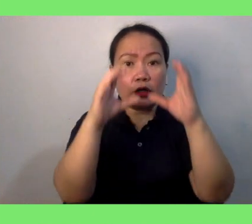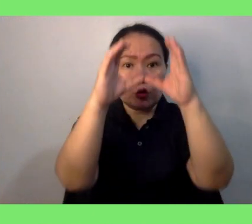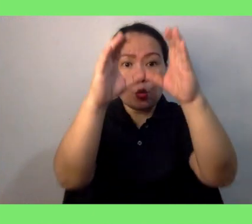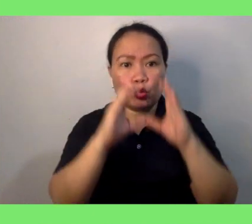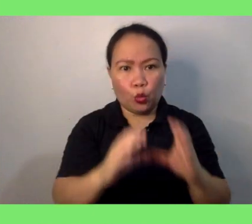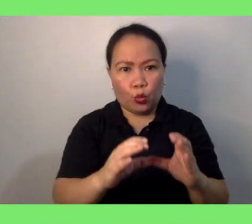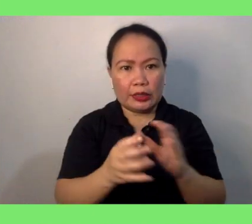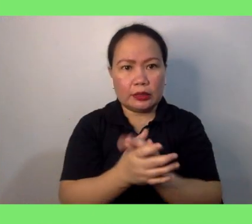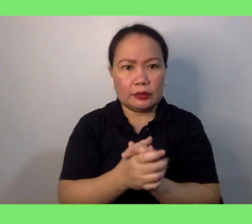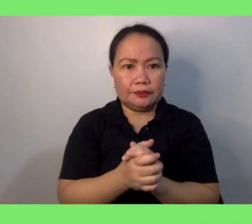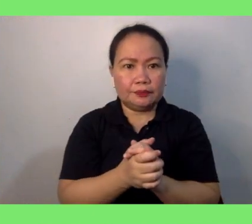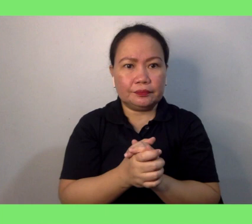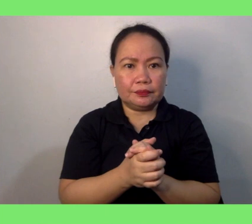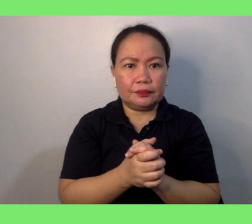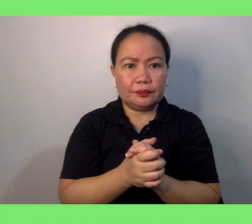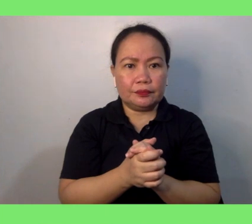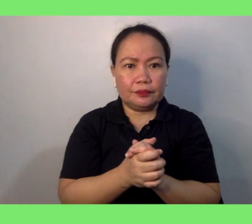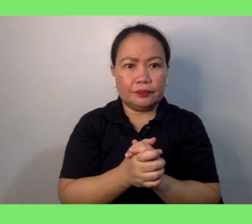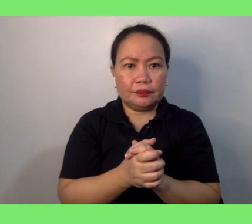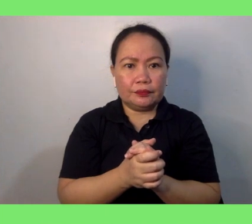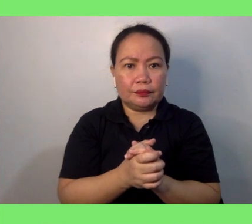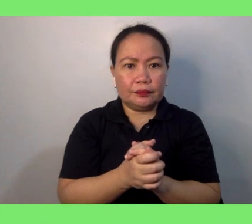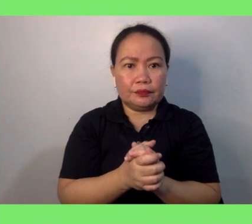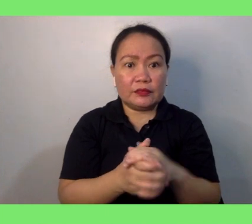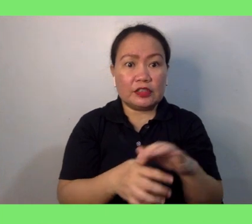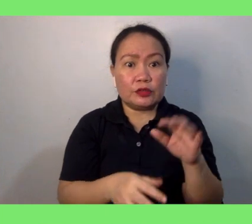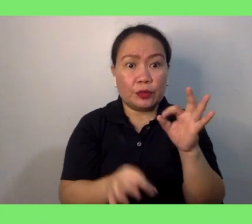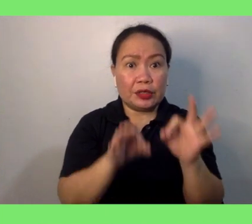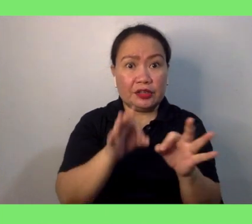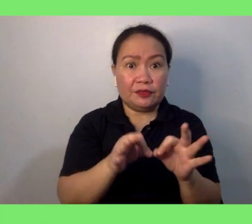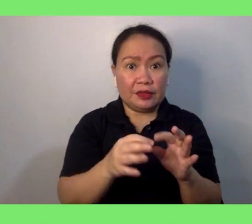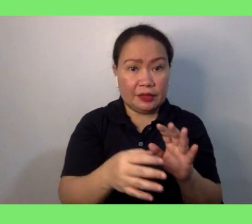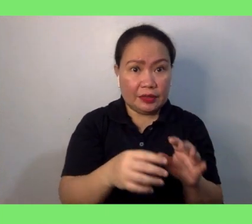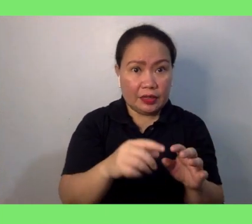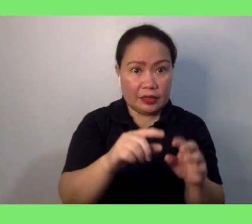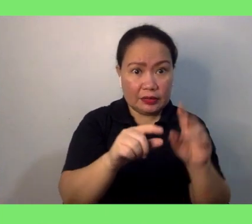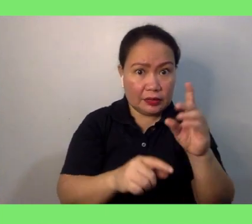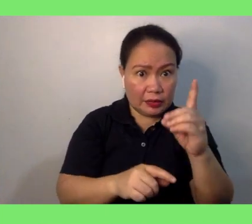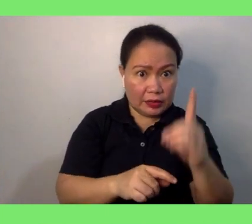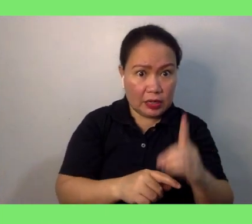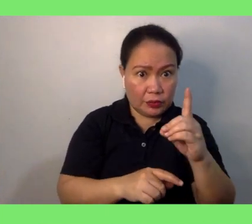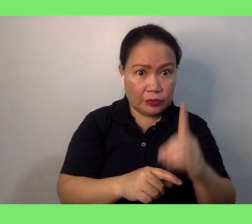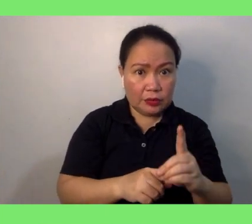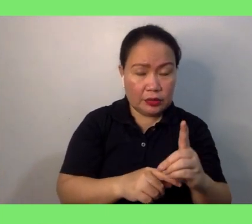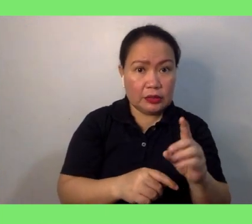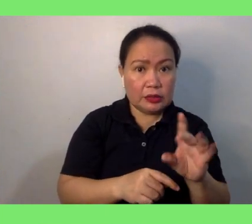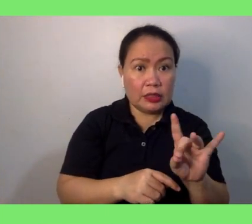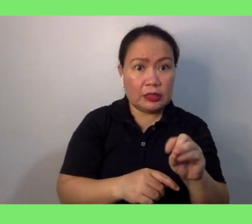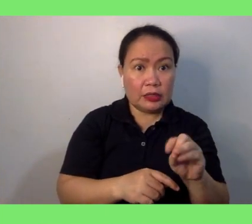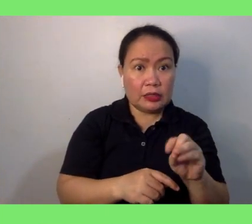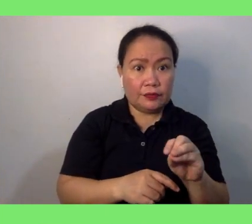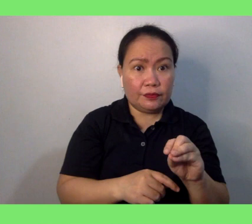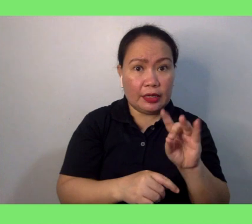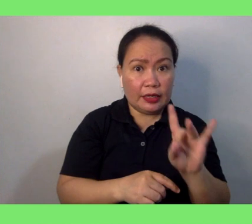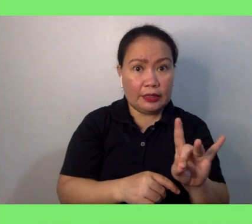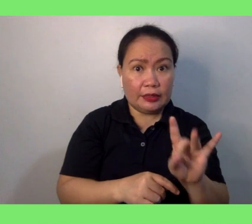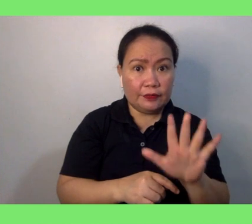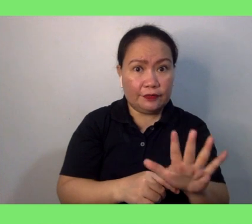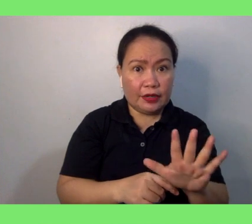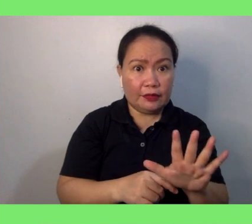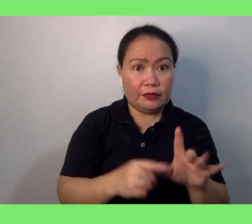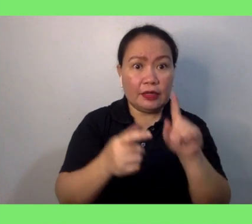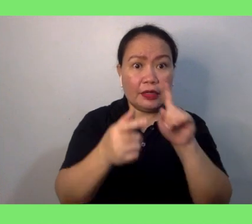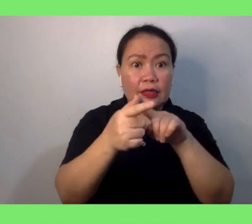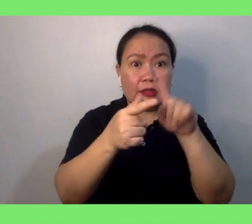nito kapareho nito. So, kung ito ay 85, dapat 85 din to. So, paano natin makukuha?